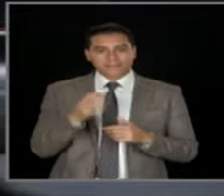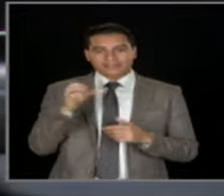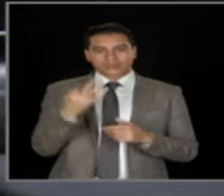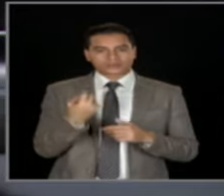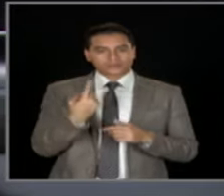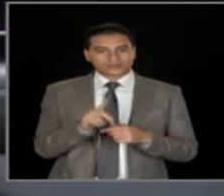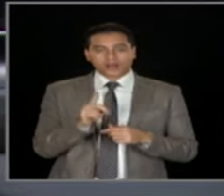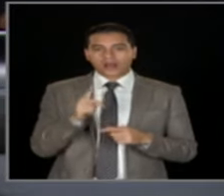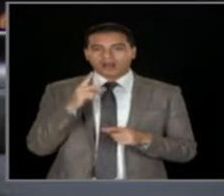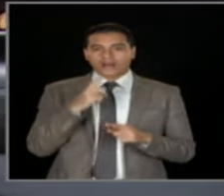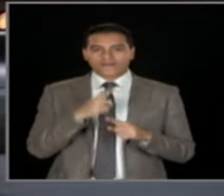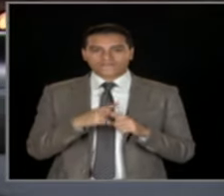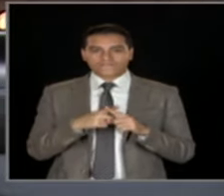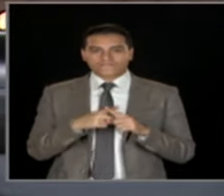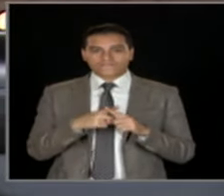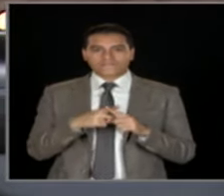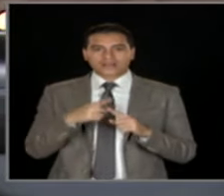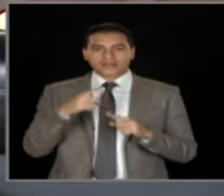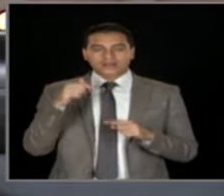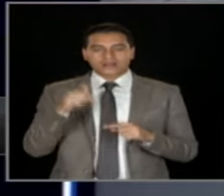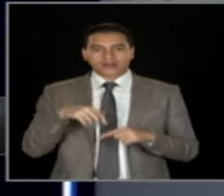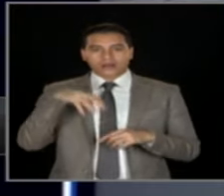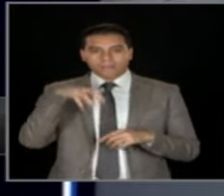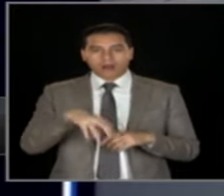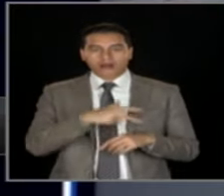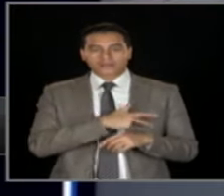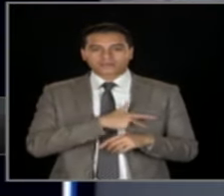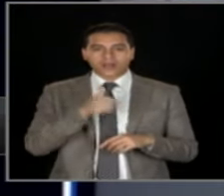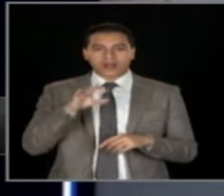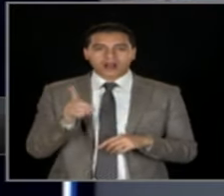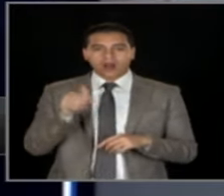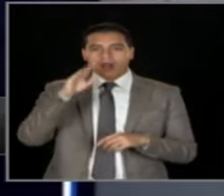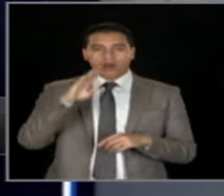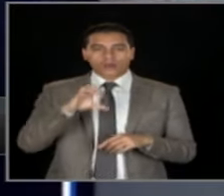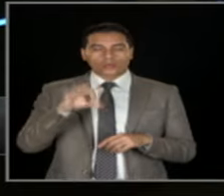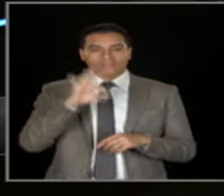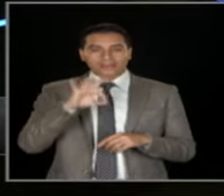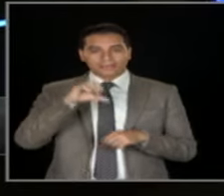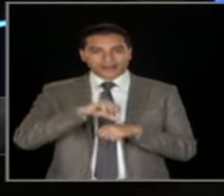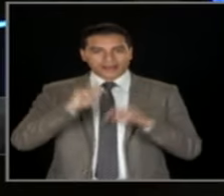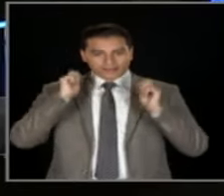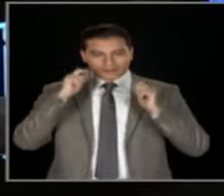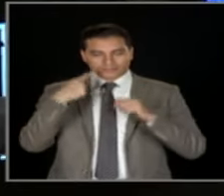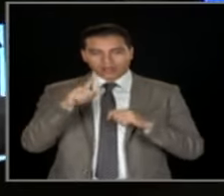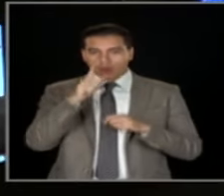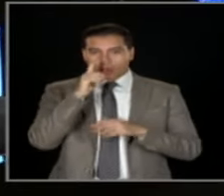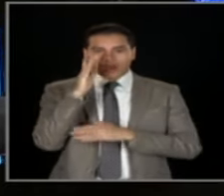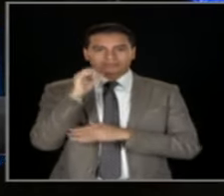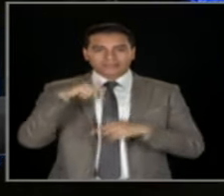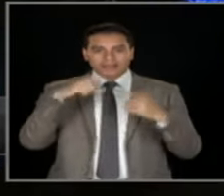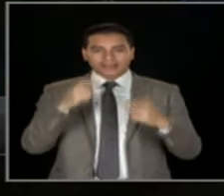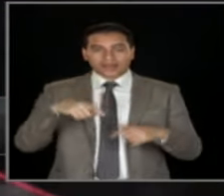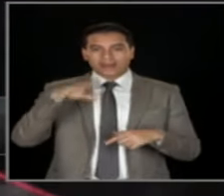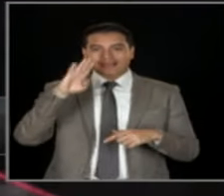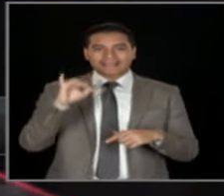39. صح. في اي من دول شمال افريقيا تقع مغاره هرقل؟ المغرب. صح. ما هي اللغه الرسميه في دوله كينيا